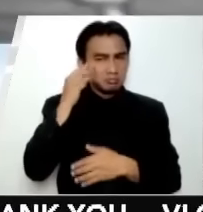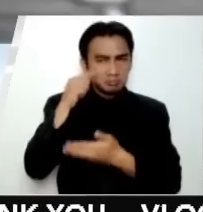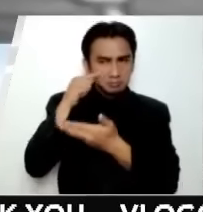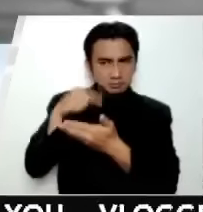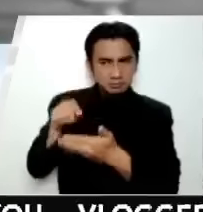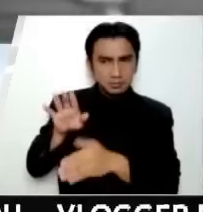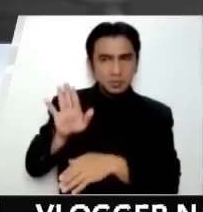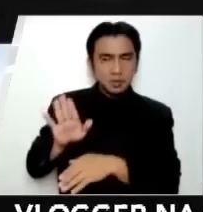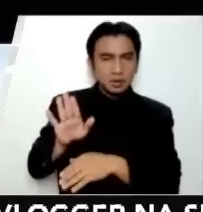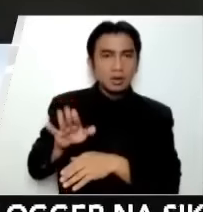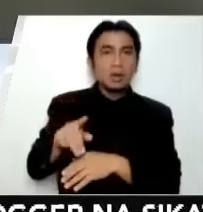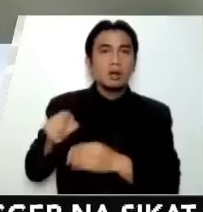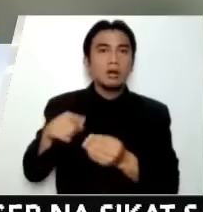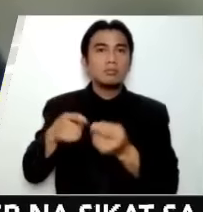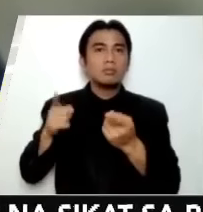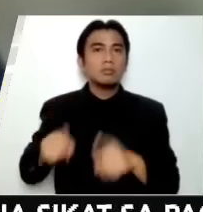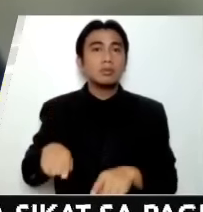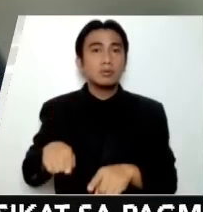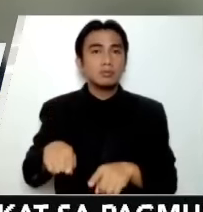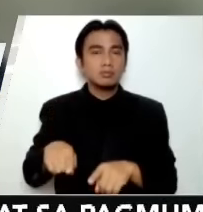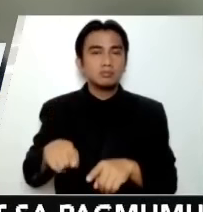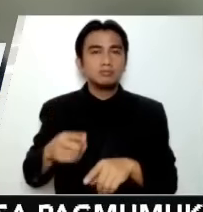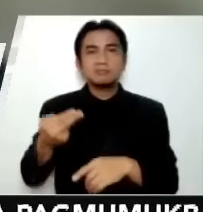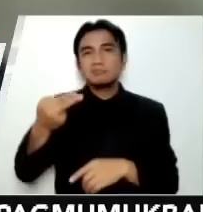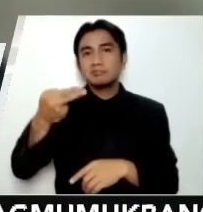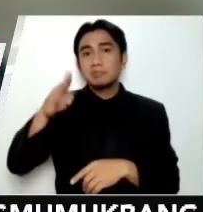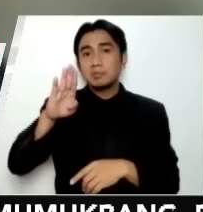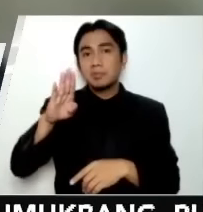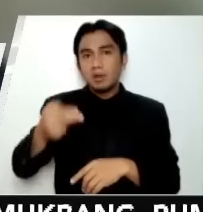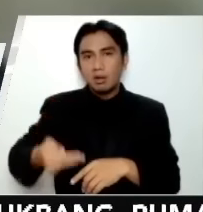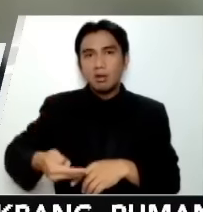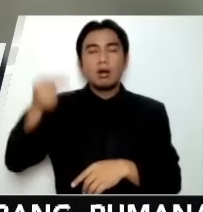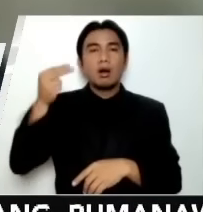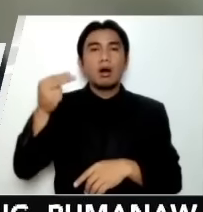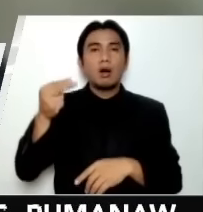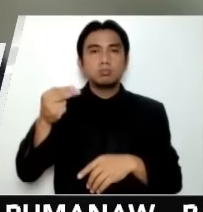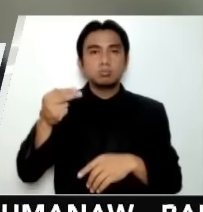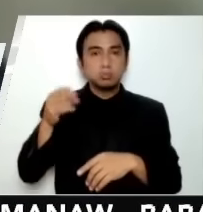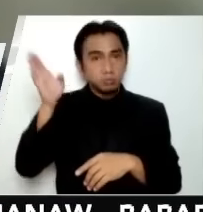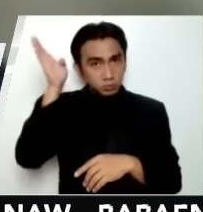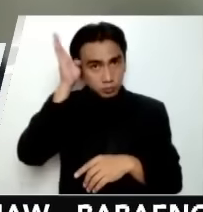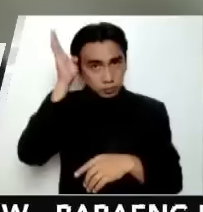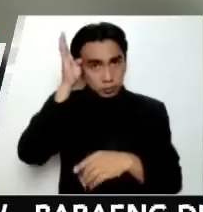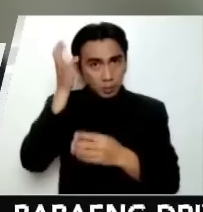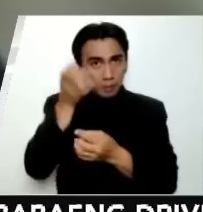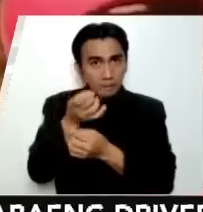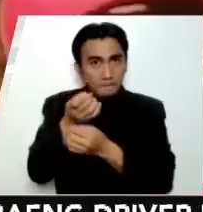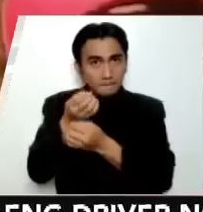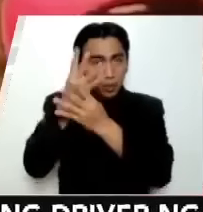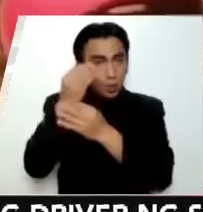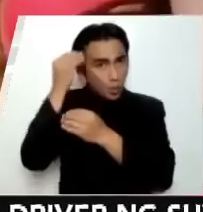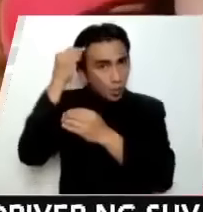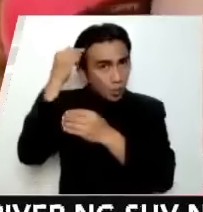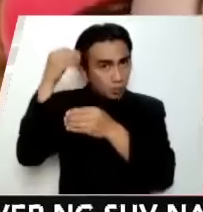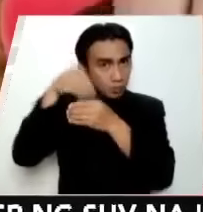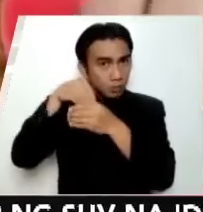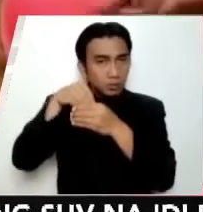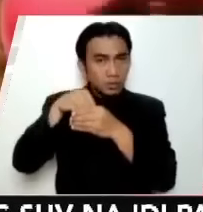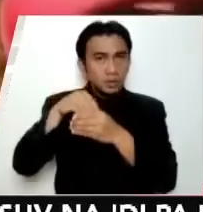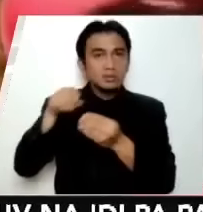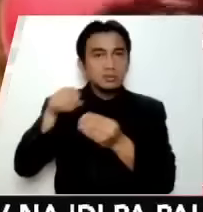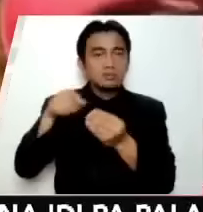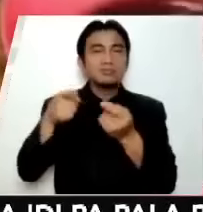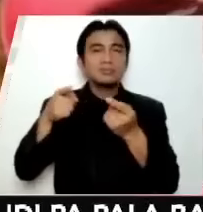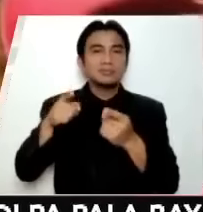yung yung ugat sa brain niya So ang kinamatay niya eh hemorrhagic stroke ang paglantak sa